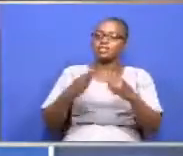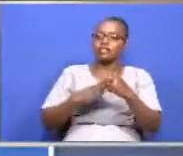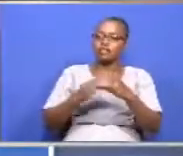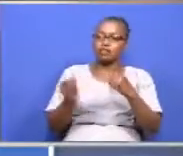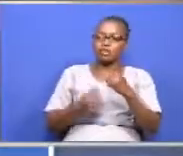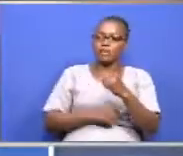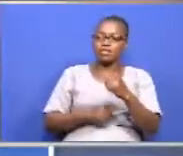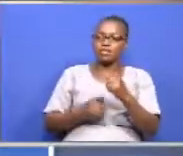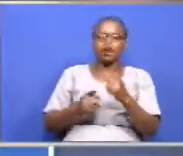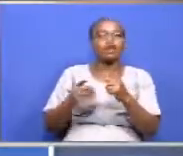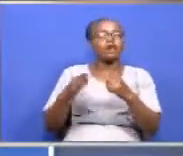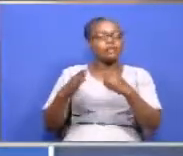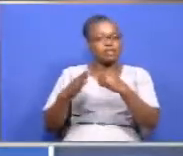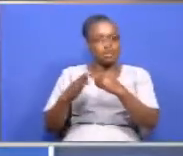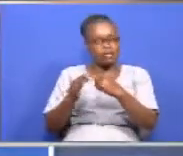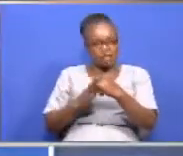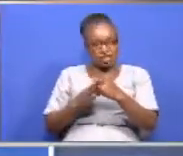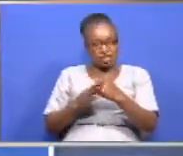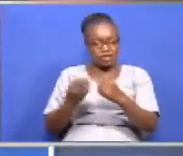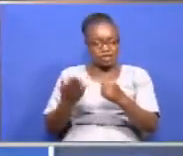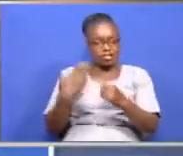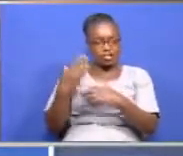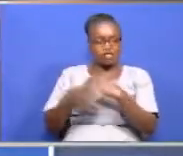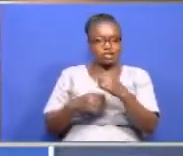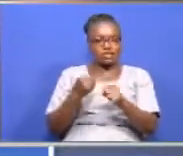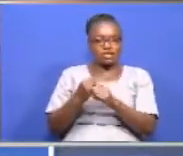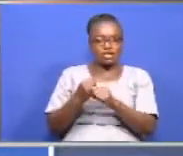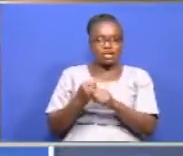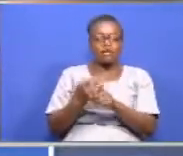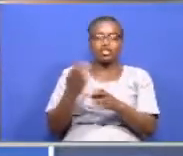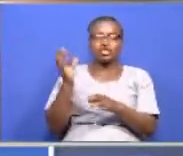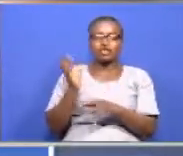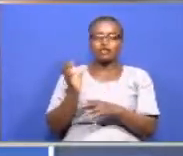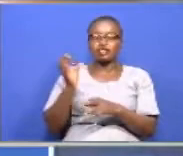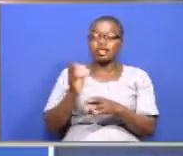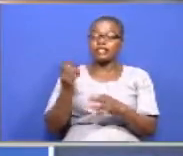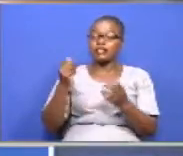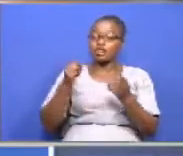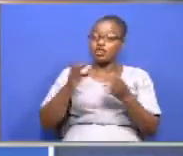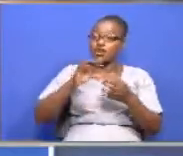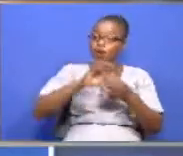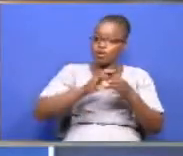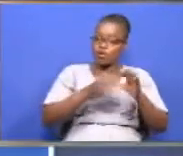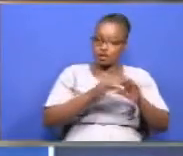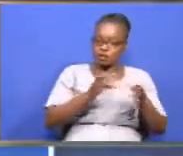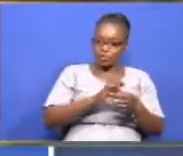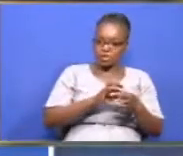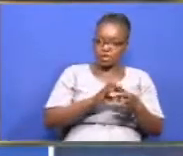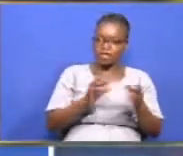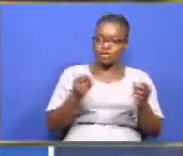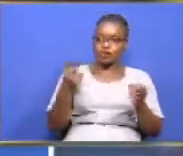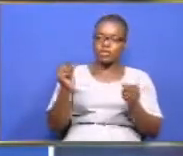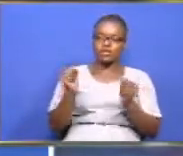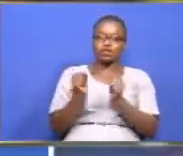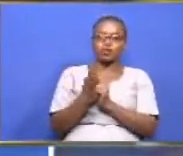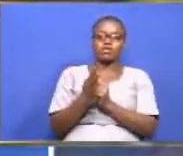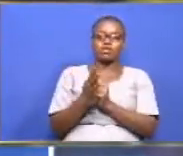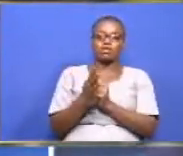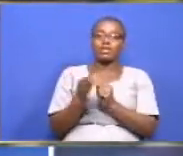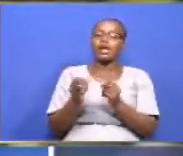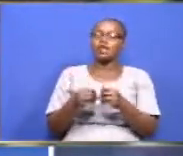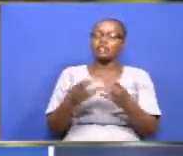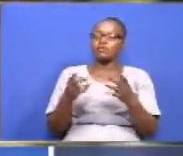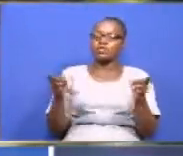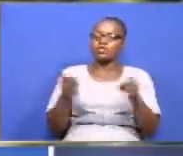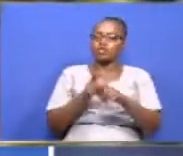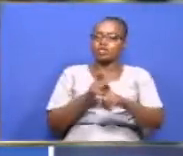Agosti mwaka jana. Mshindi huo wa nishani ya shaba katika mchezo wa Olimpiki ya mwaka 2012 alikuwa amepigwa marufuku kwa muda mfupi